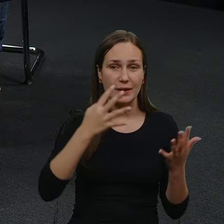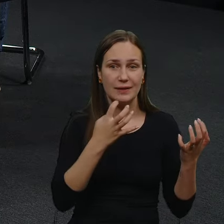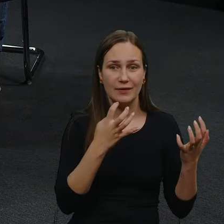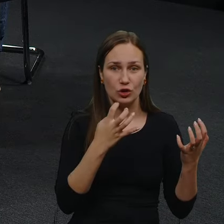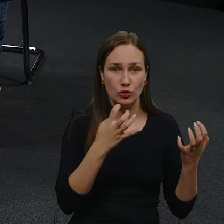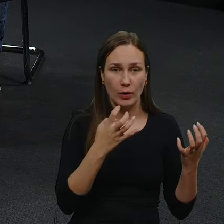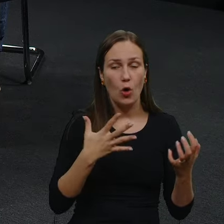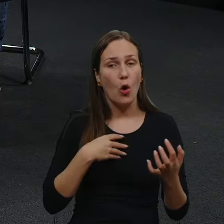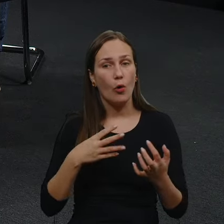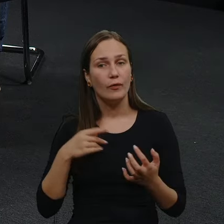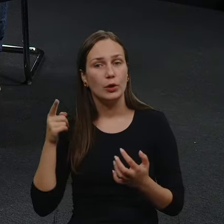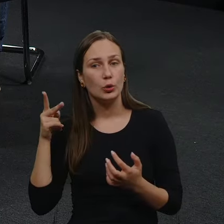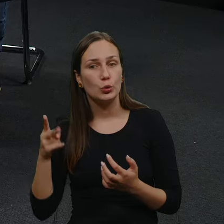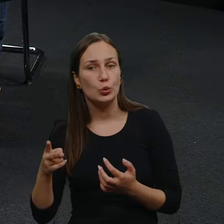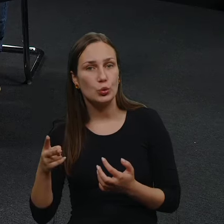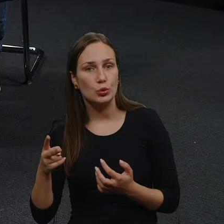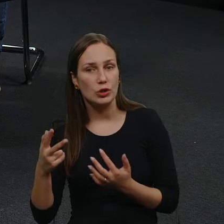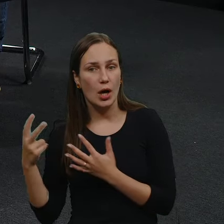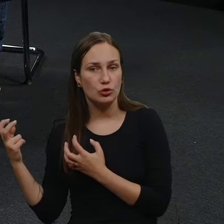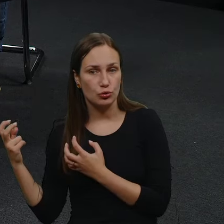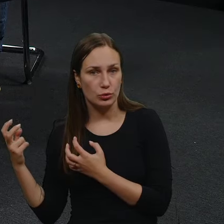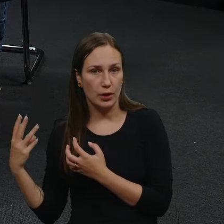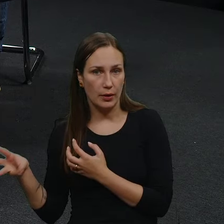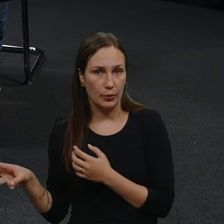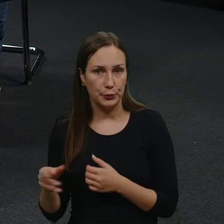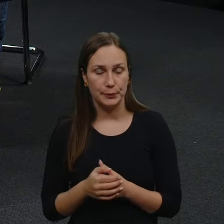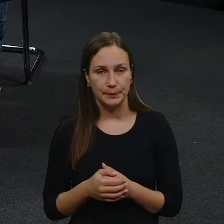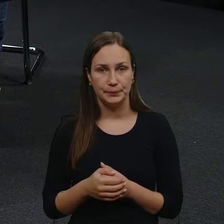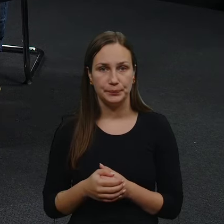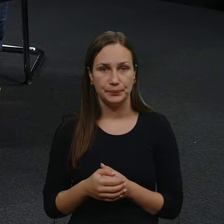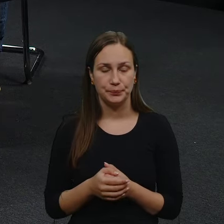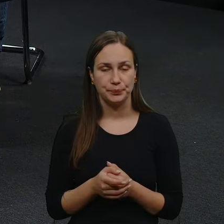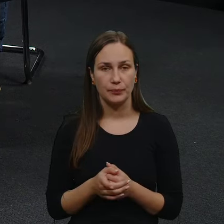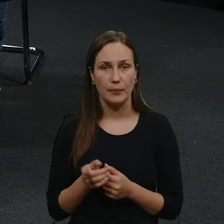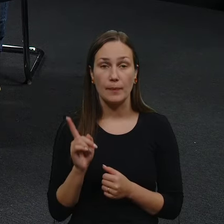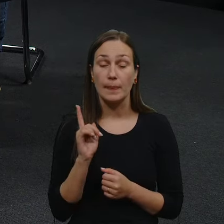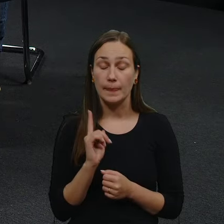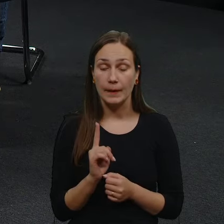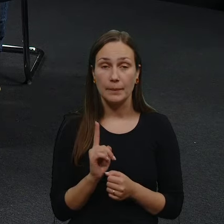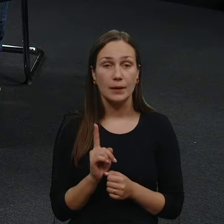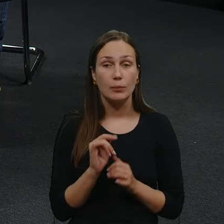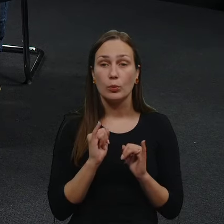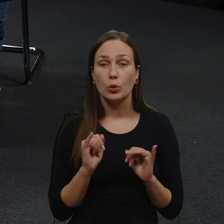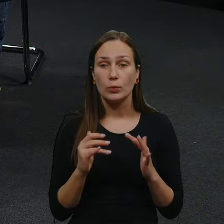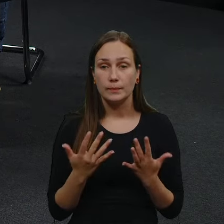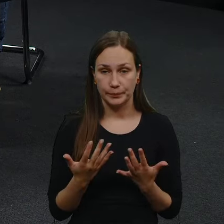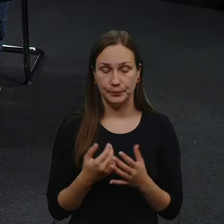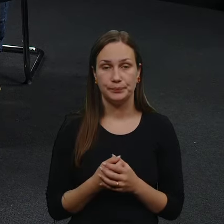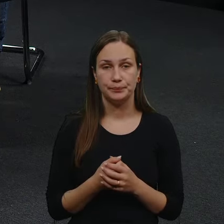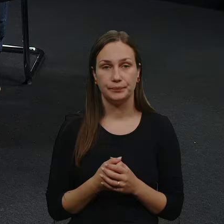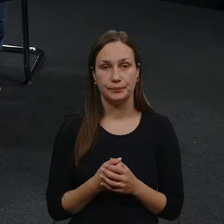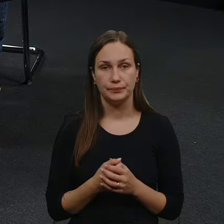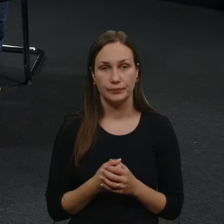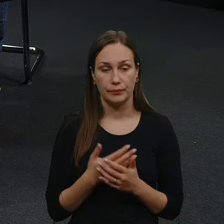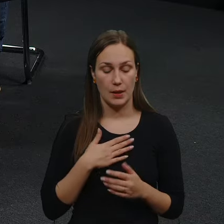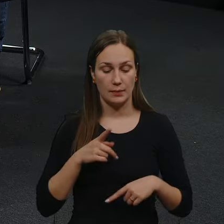ne, o Vilniuje 2800 eurų. Tai, bet kita yra blogybė tai, kad mes